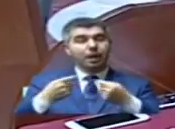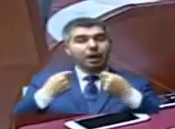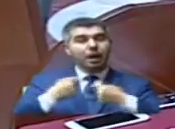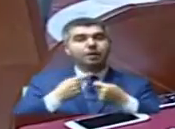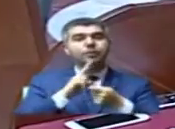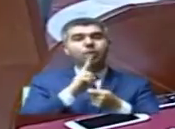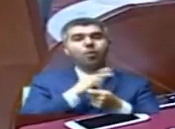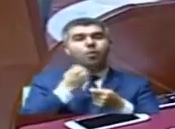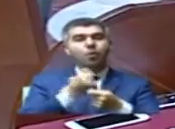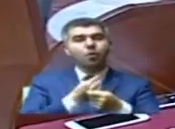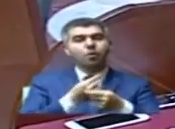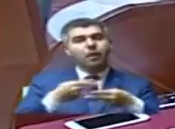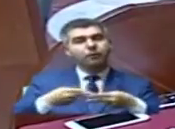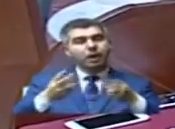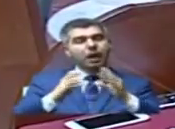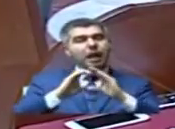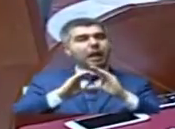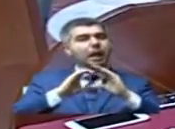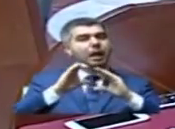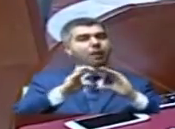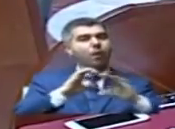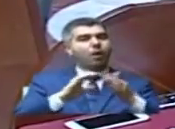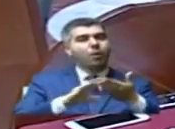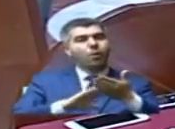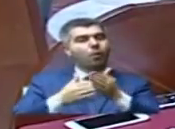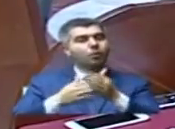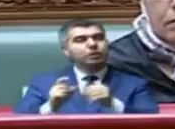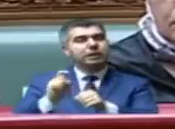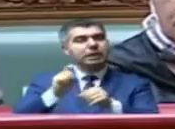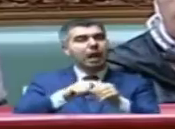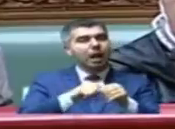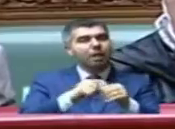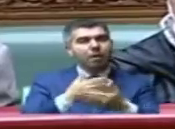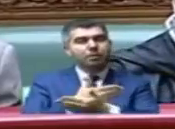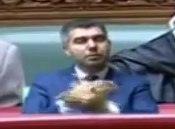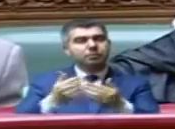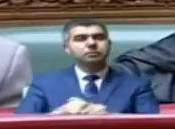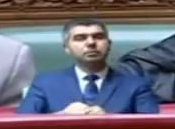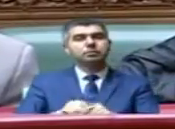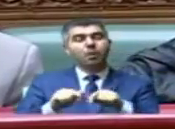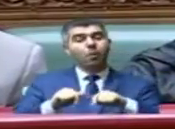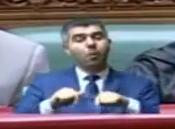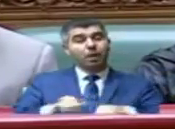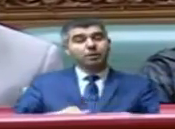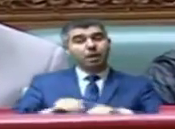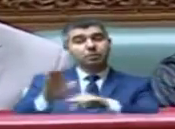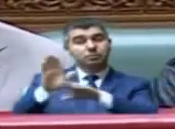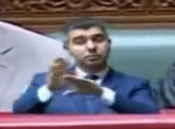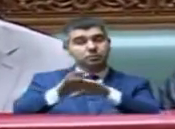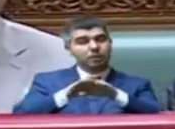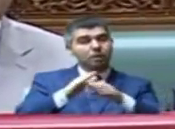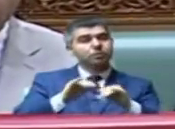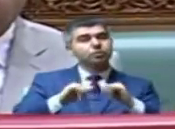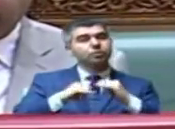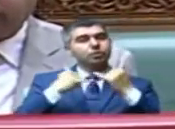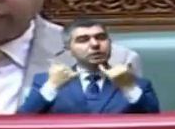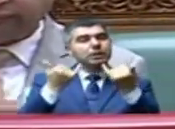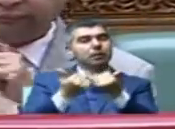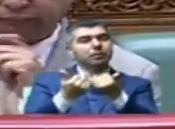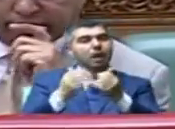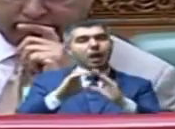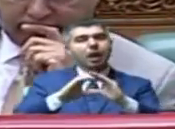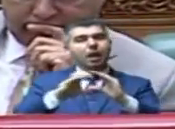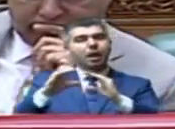الحكومة بشأن إطلاق جولة الحوار الاجتماعي مع النقابات، قامت هذه الوزارة باستئناف جولات الحوار الاجتماعي